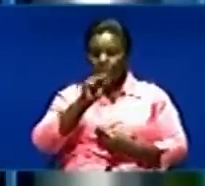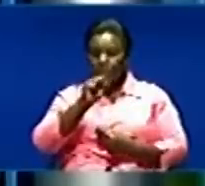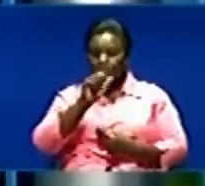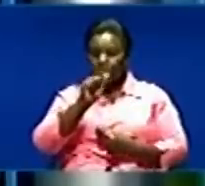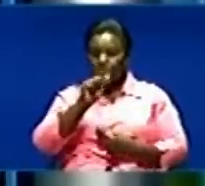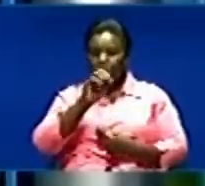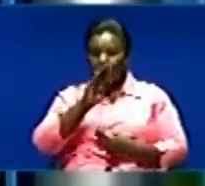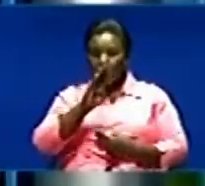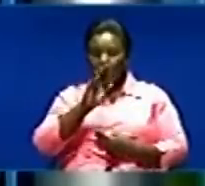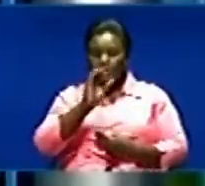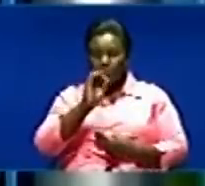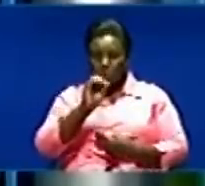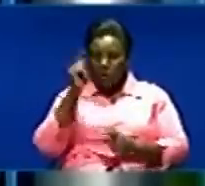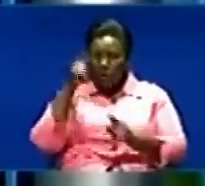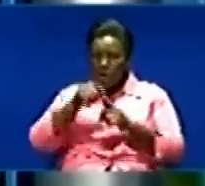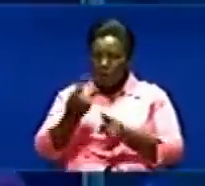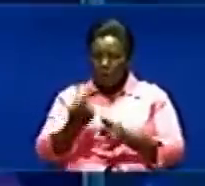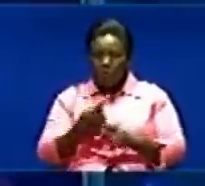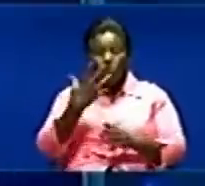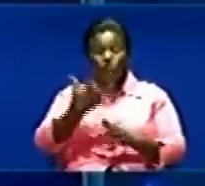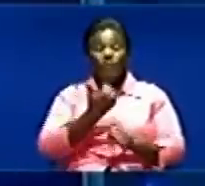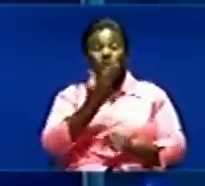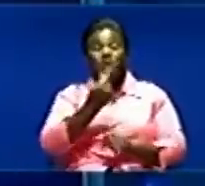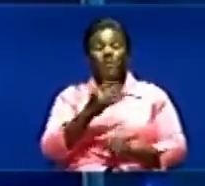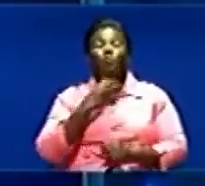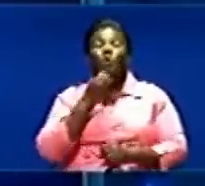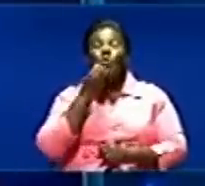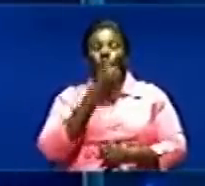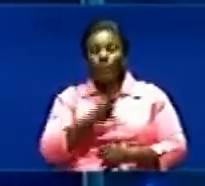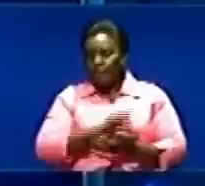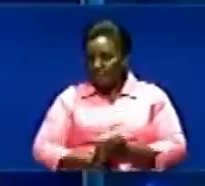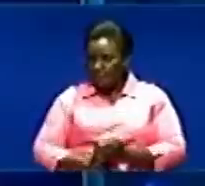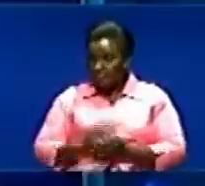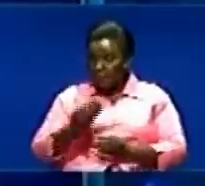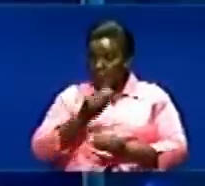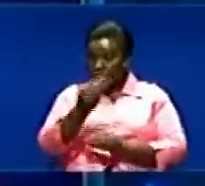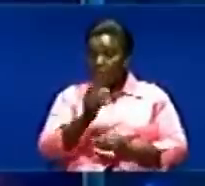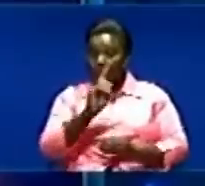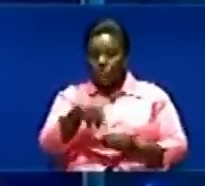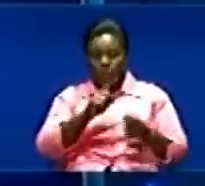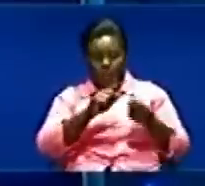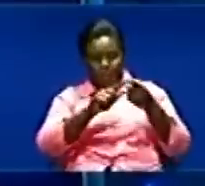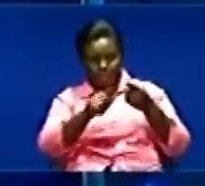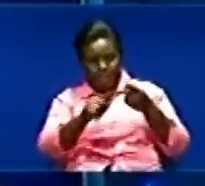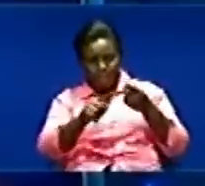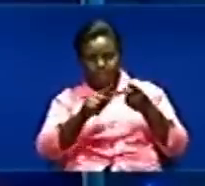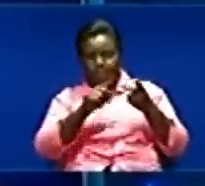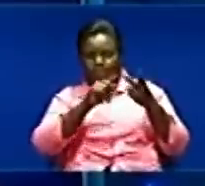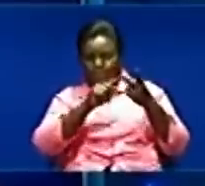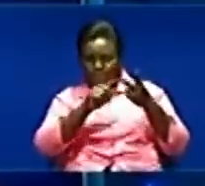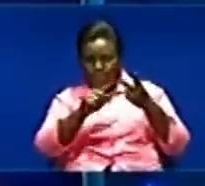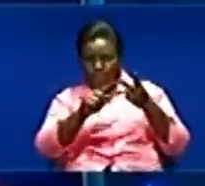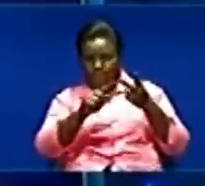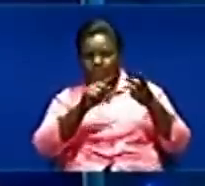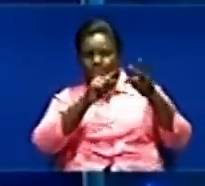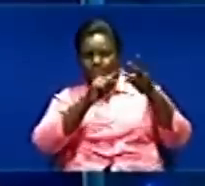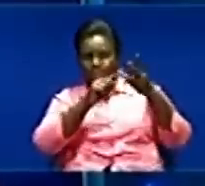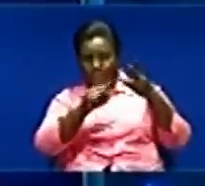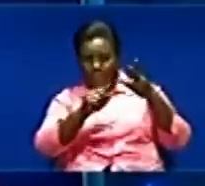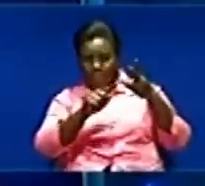fedha kwa njia ya udanganyifu. Washtakiwa hao wametajwa kuwa ni Jafet Patrick, Joseph Richard,